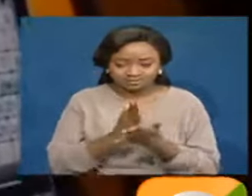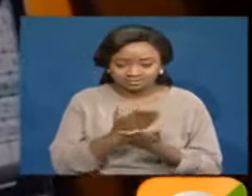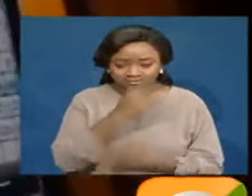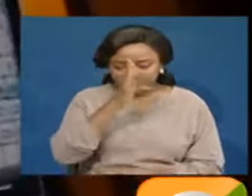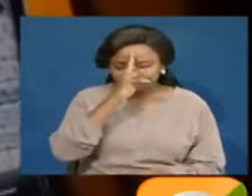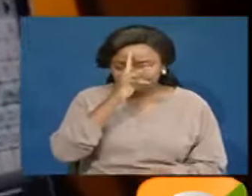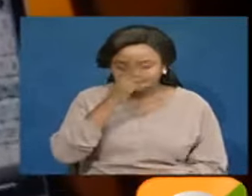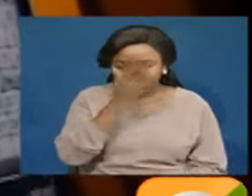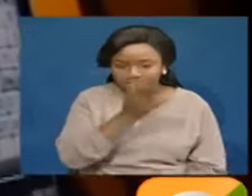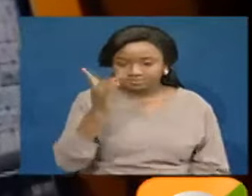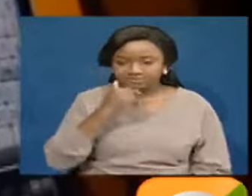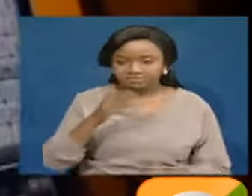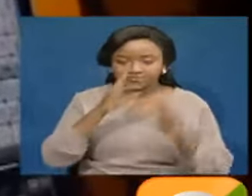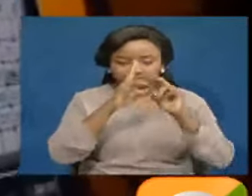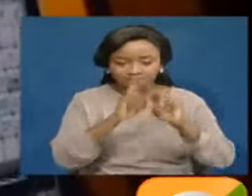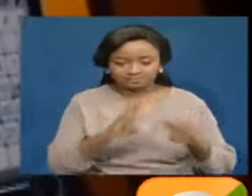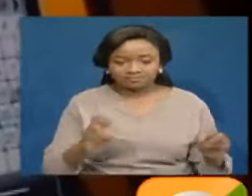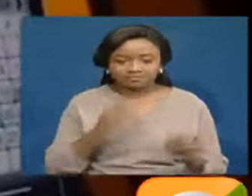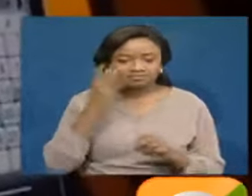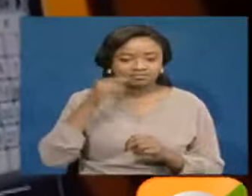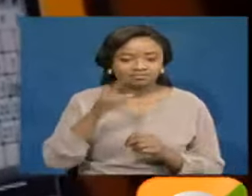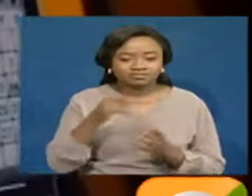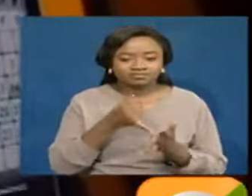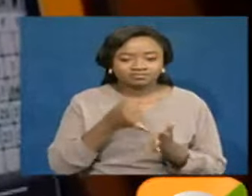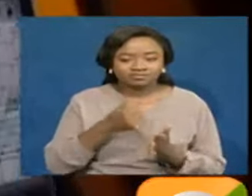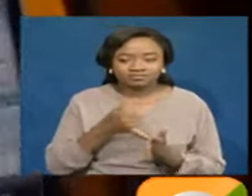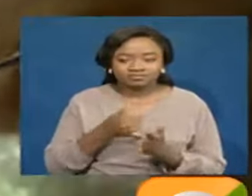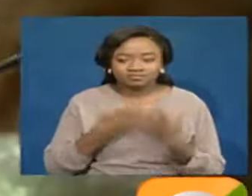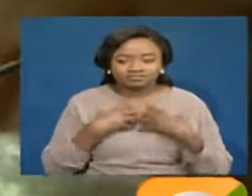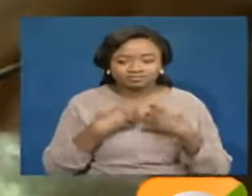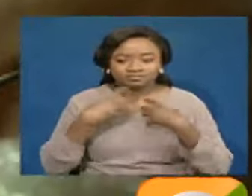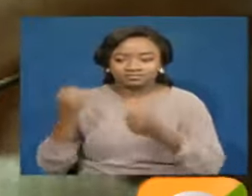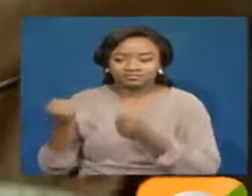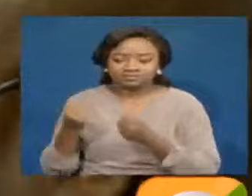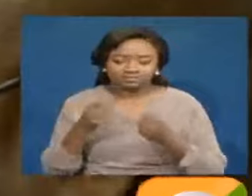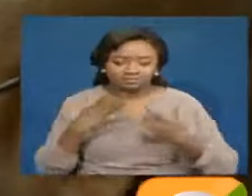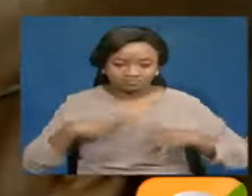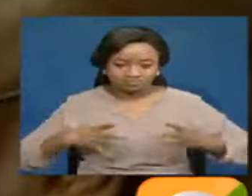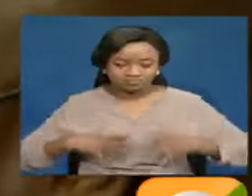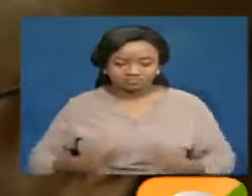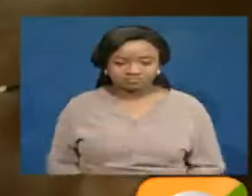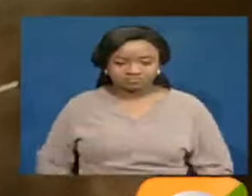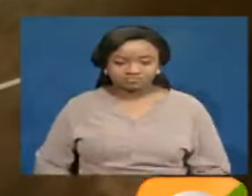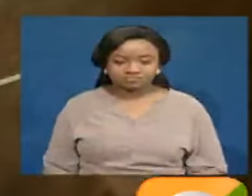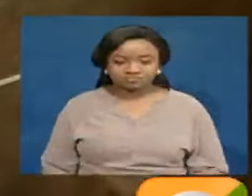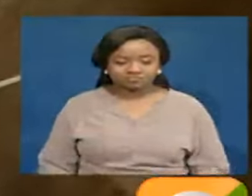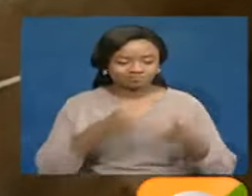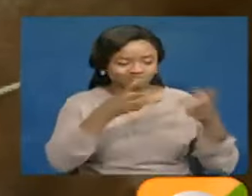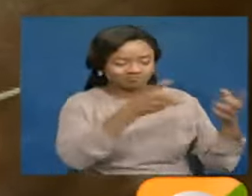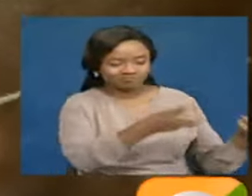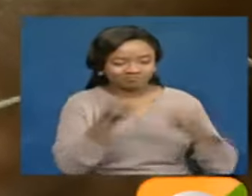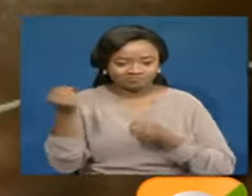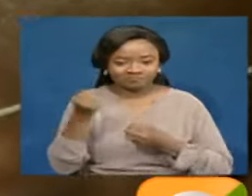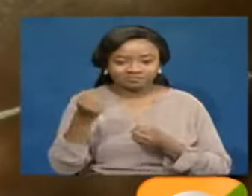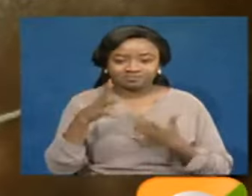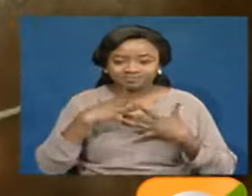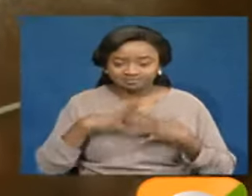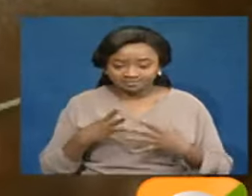wa polisi wanaochunguzwa kutokana na madai ya utekaji nyara. A kidnap that we could report